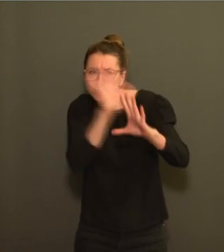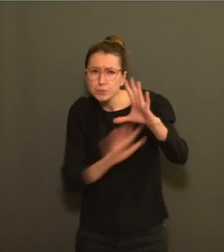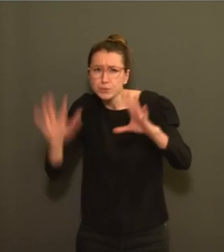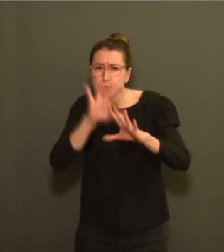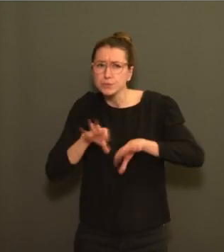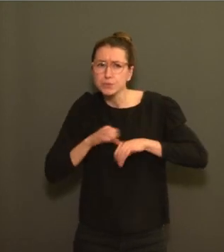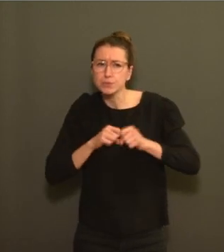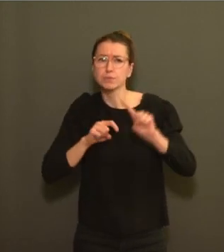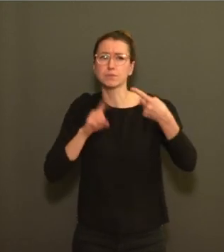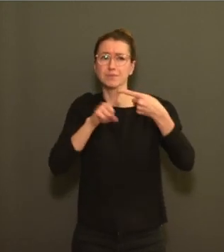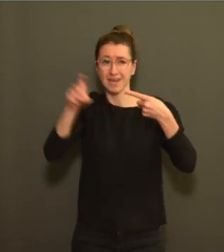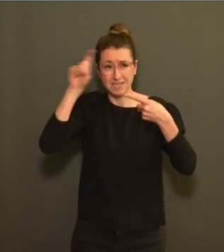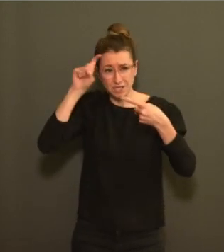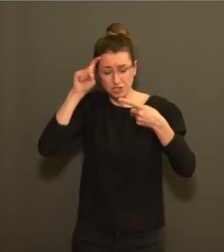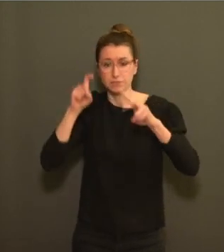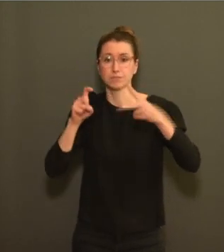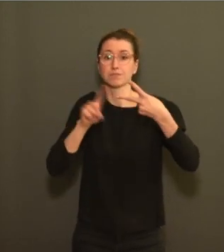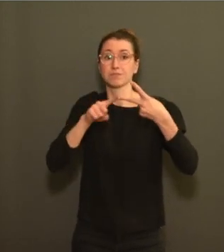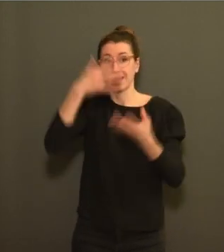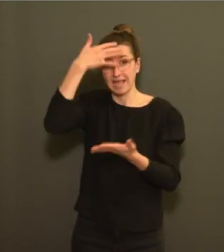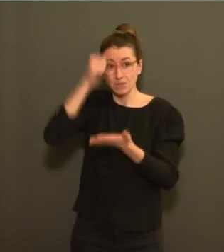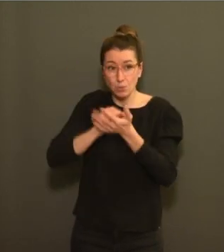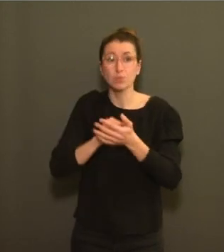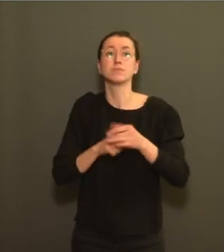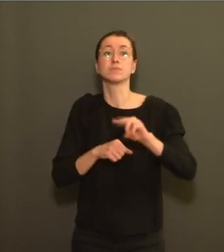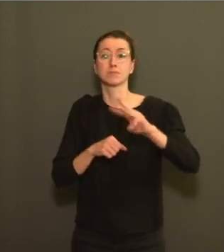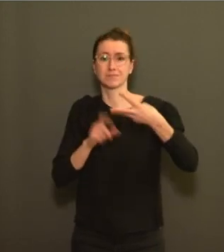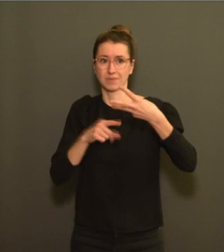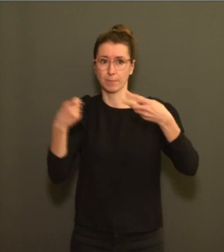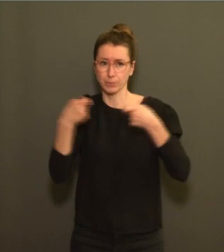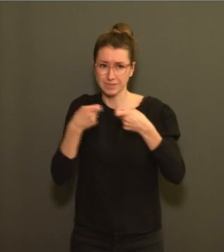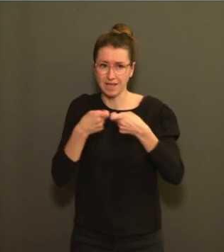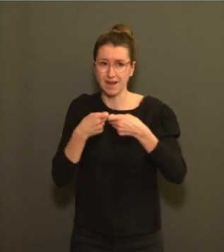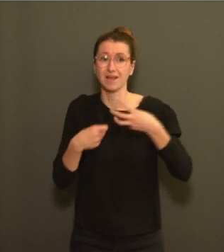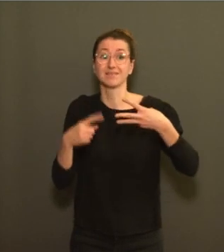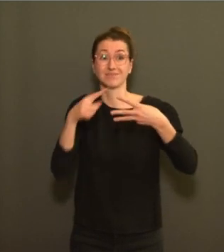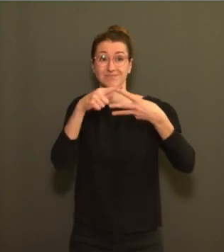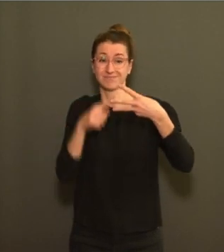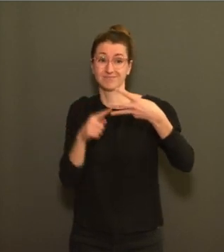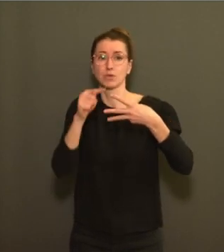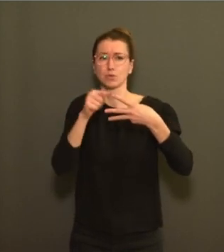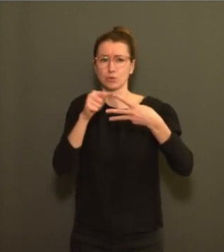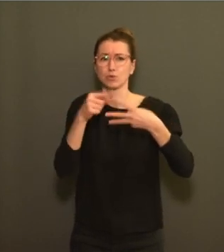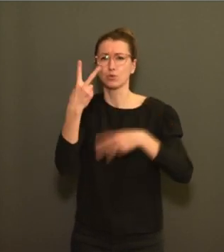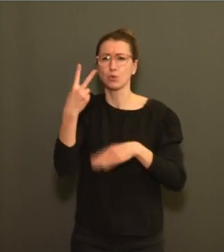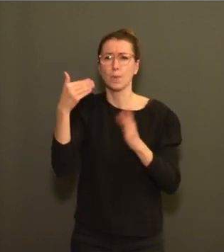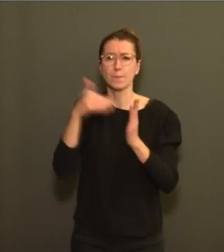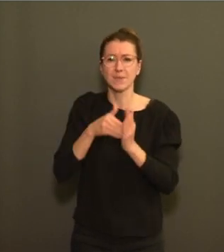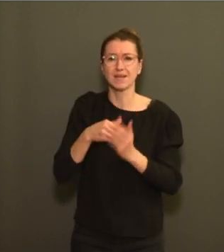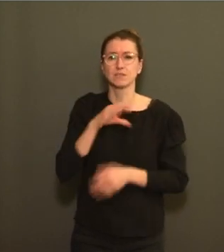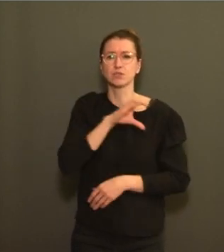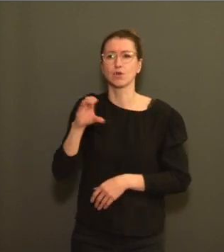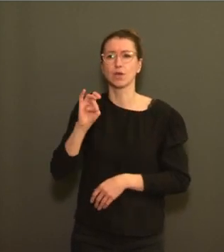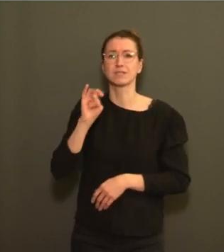avec respectivement en moyenne 2145 nouveaux cas pour Liège, 2007 cas pour